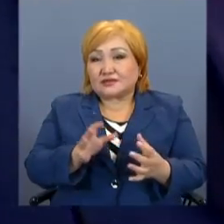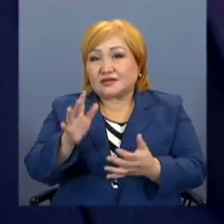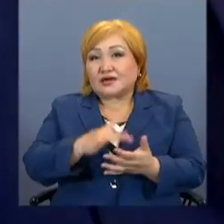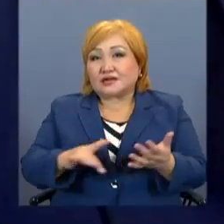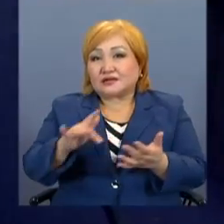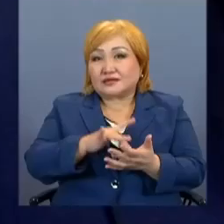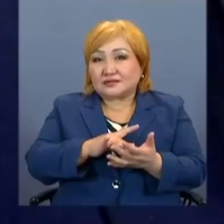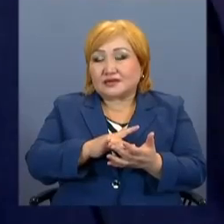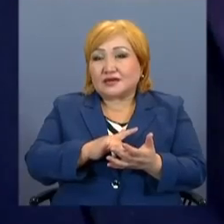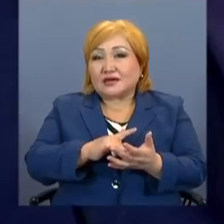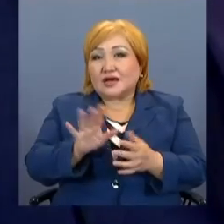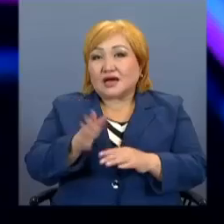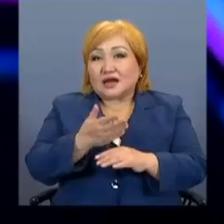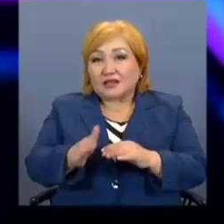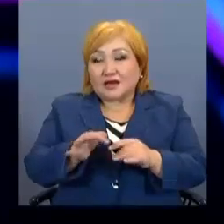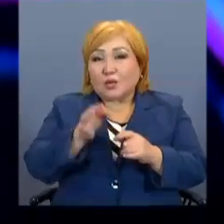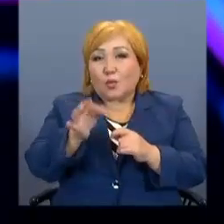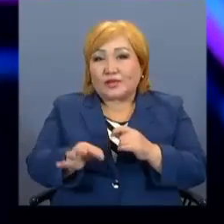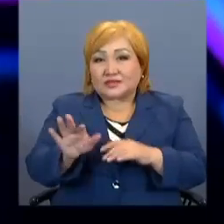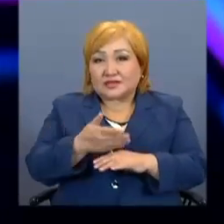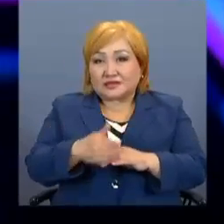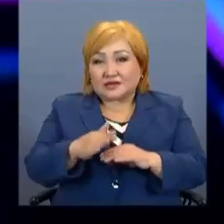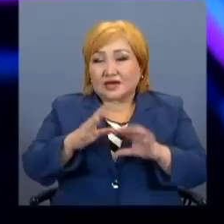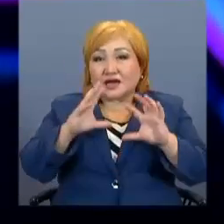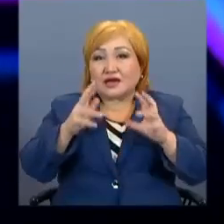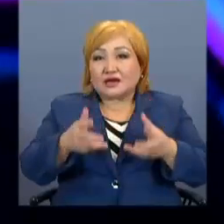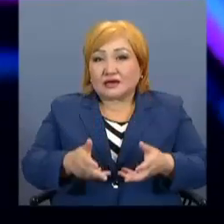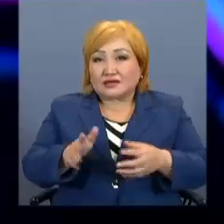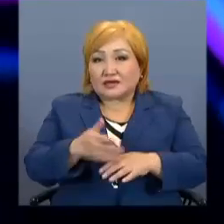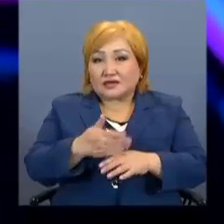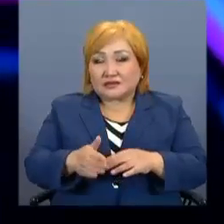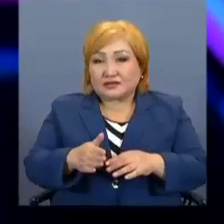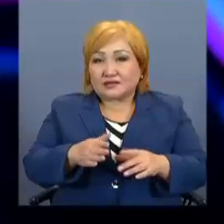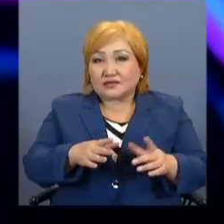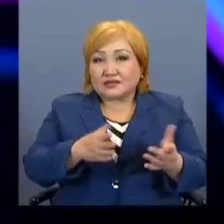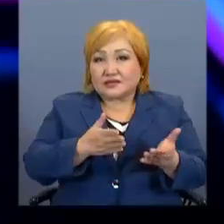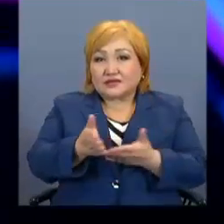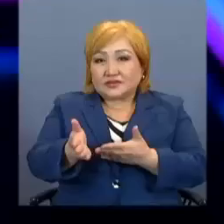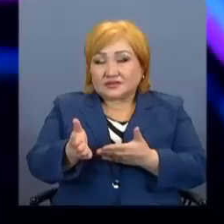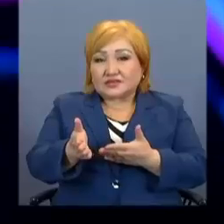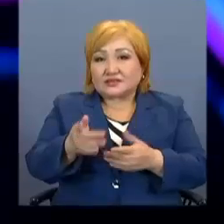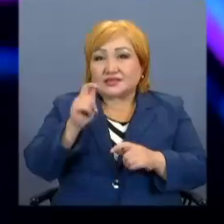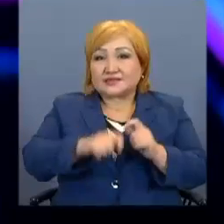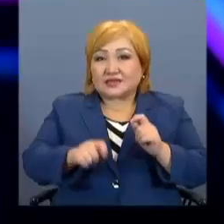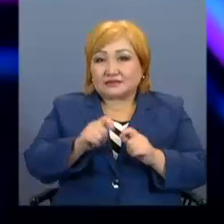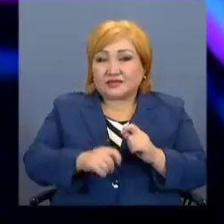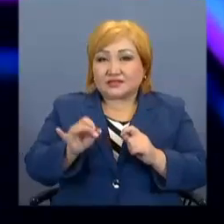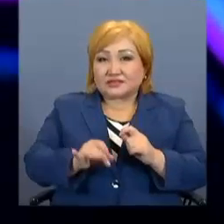қалааралық, облысаралық, халықаралық аралықтағы автобустар тасымалдау тексерілді. Және